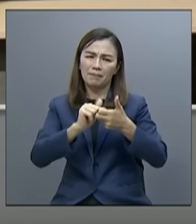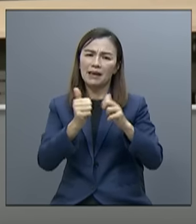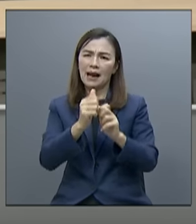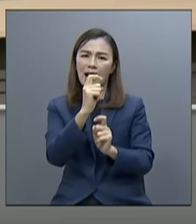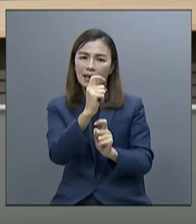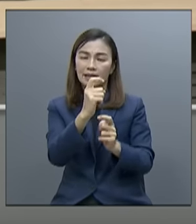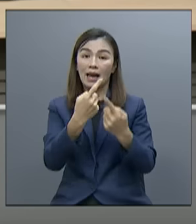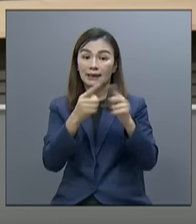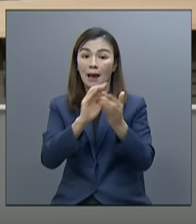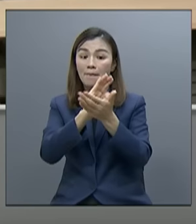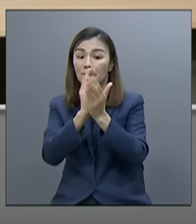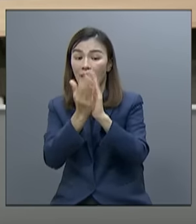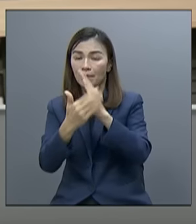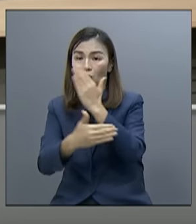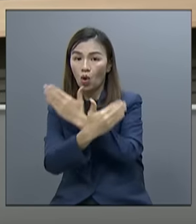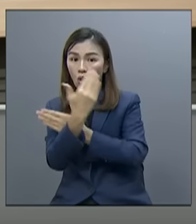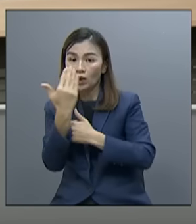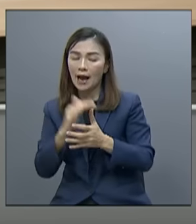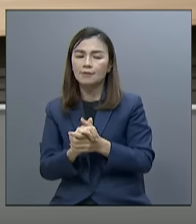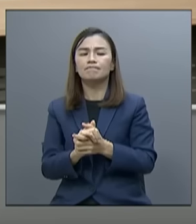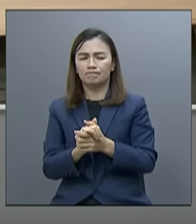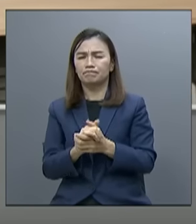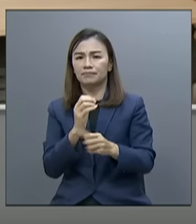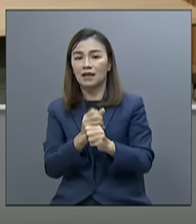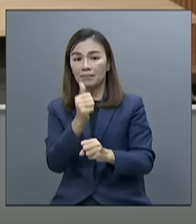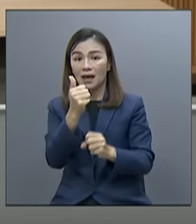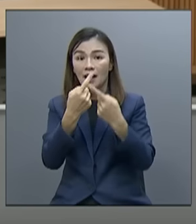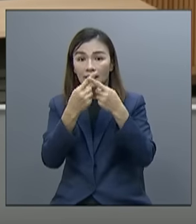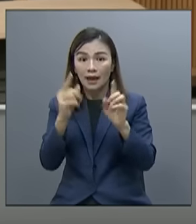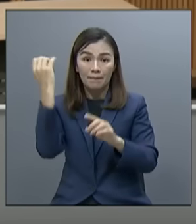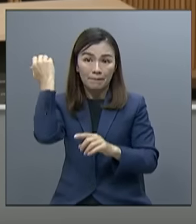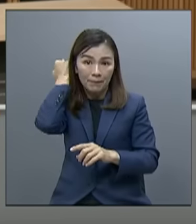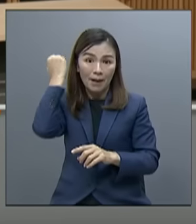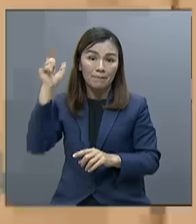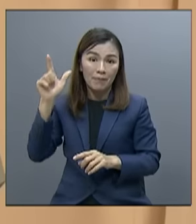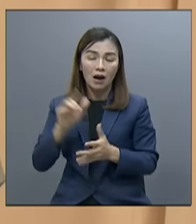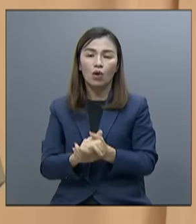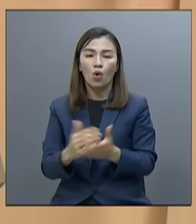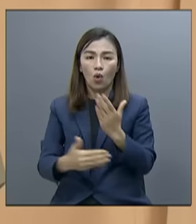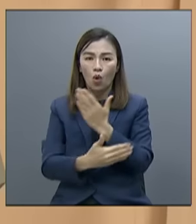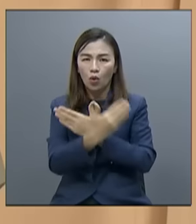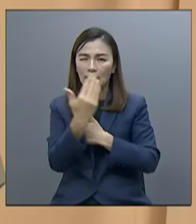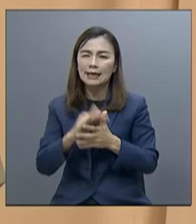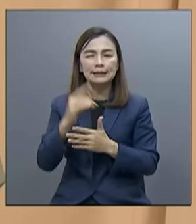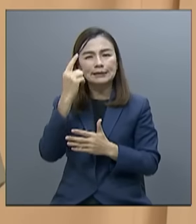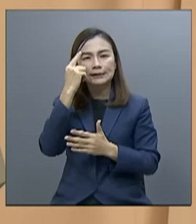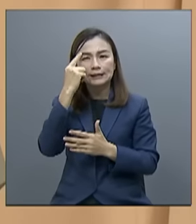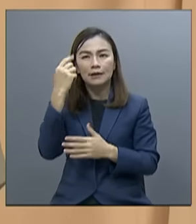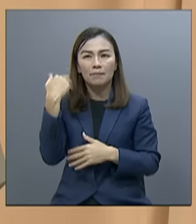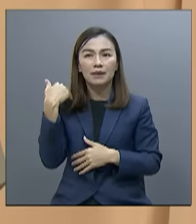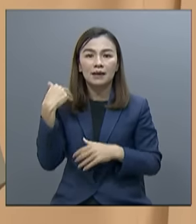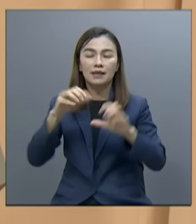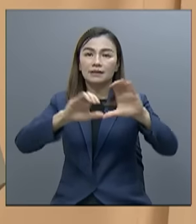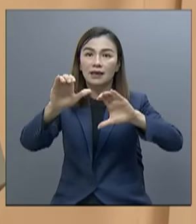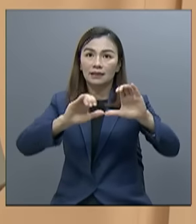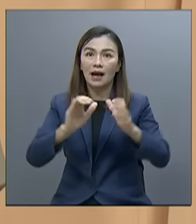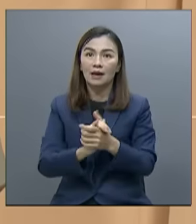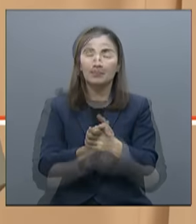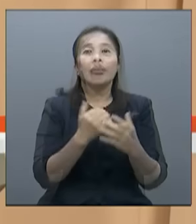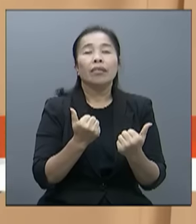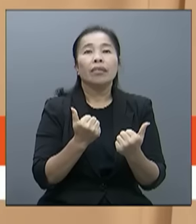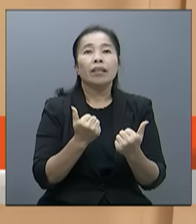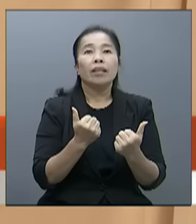อดได้นะคะแต่สำหรับคุณแพทองธารเองตอนนี้ก็ดูเหมือนจะเปิดช่องเอาไว้แล้วเช่นกันค่ะ ส่วน นโยบาย ของดิจิทัลวอลเล็ตเองค่ะขอเ